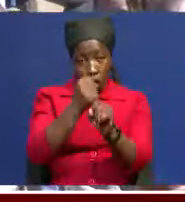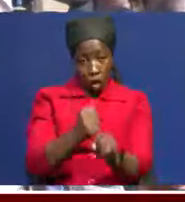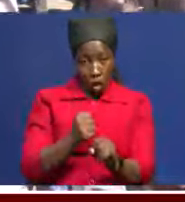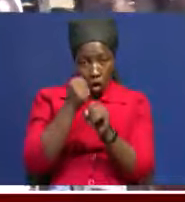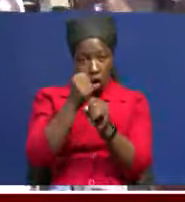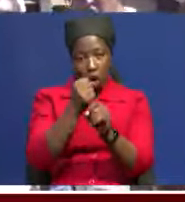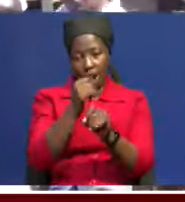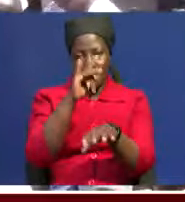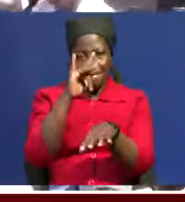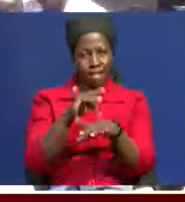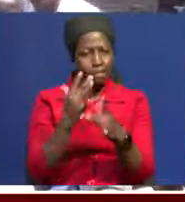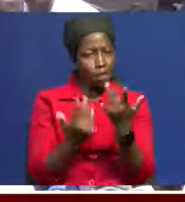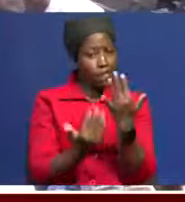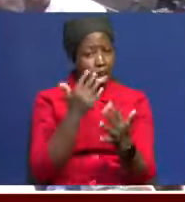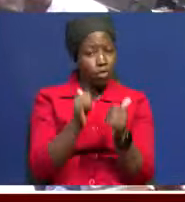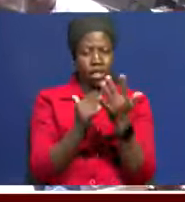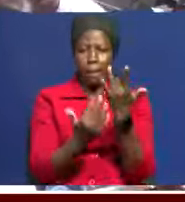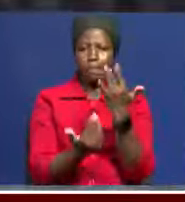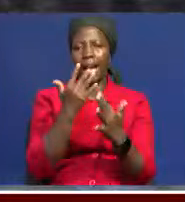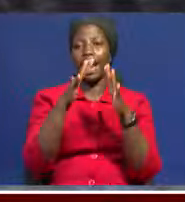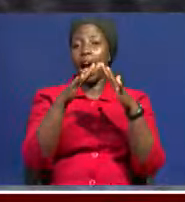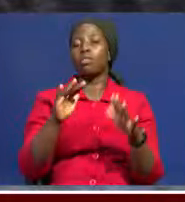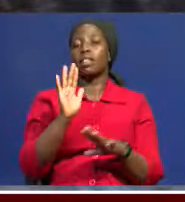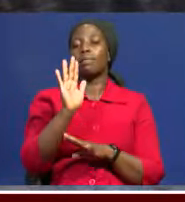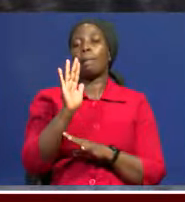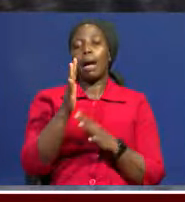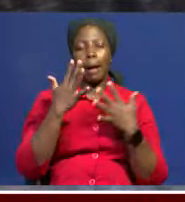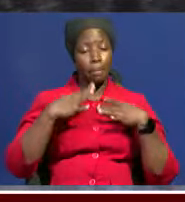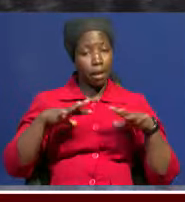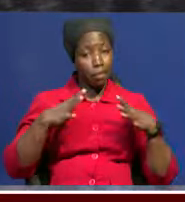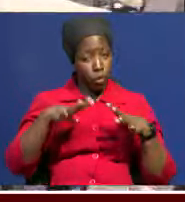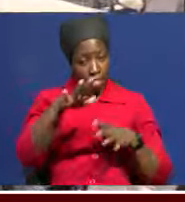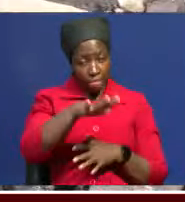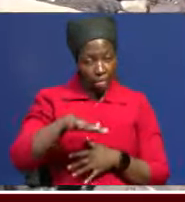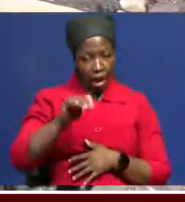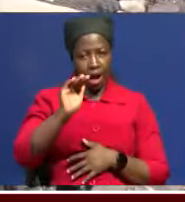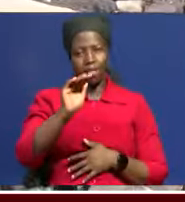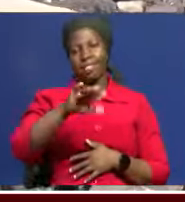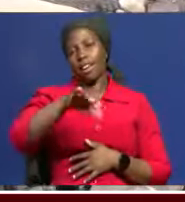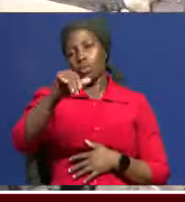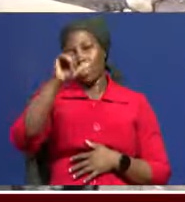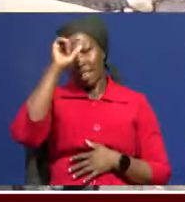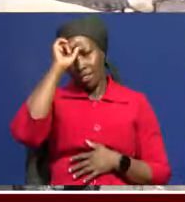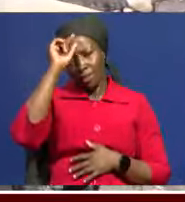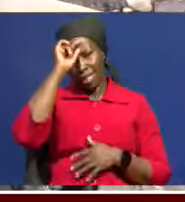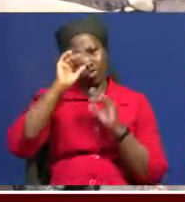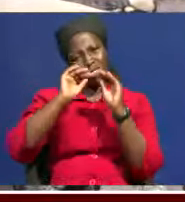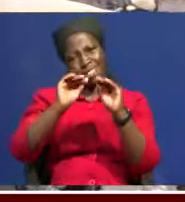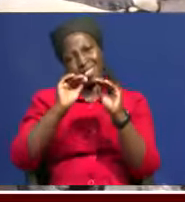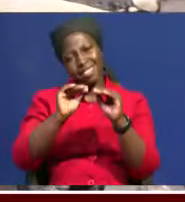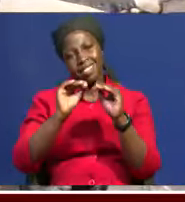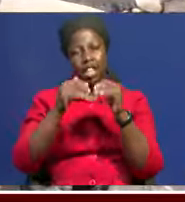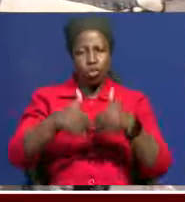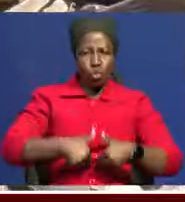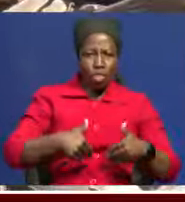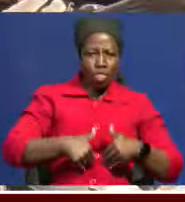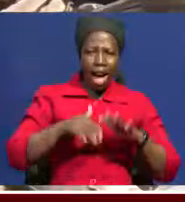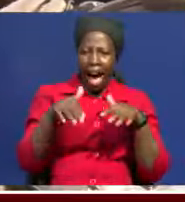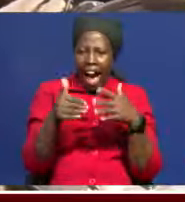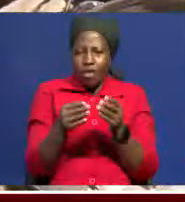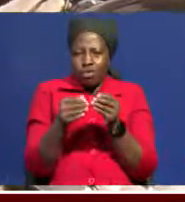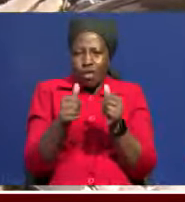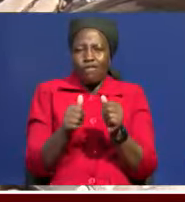nyumba zao waki hao pia waka serali ya kati hiyo kuw vijana uju wa kiliana na miki ya moto